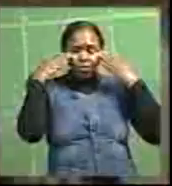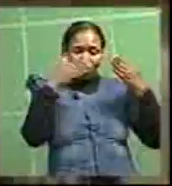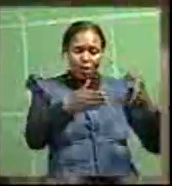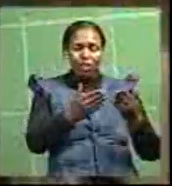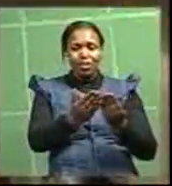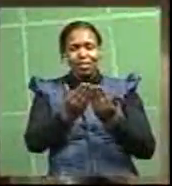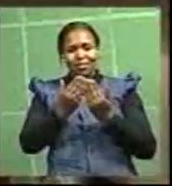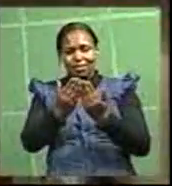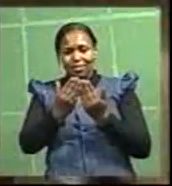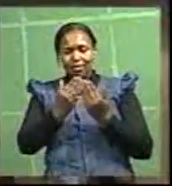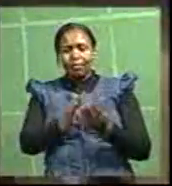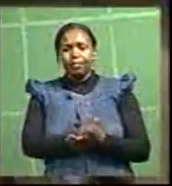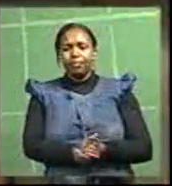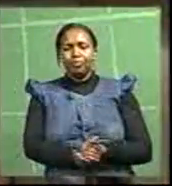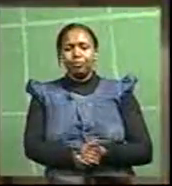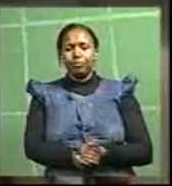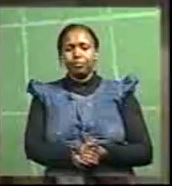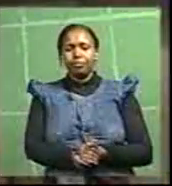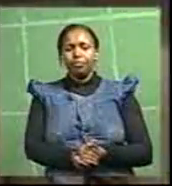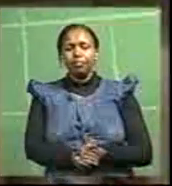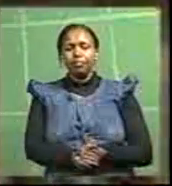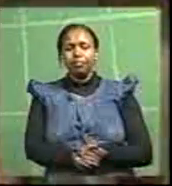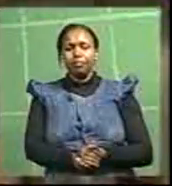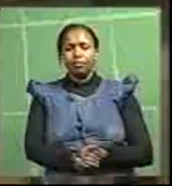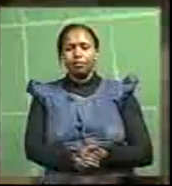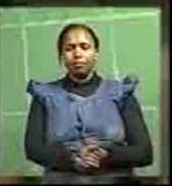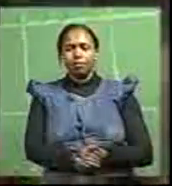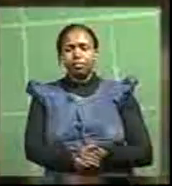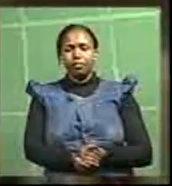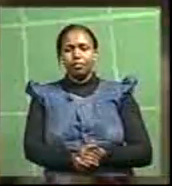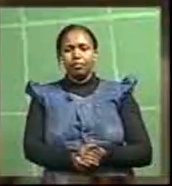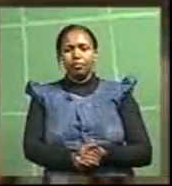Tinsabe ntiswa ze TV ngilinkedin kule ngisehotela le Happy Valley esulwini.